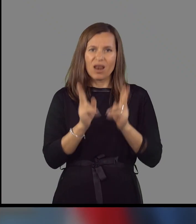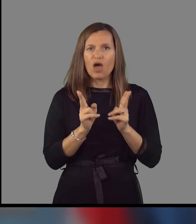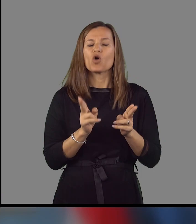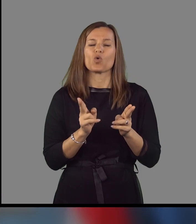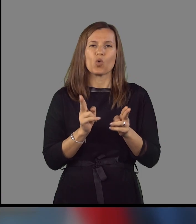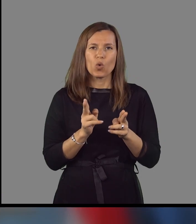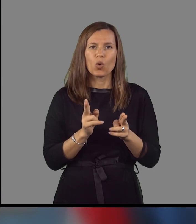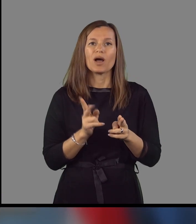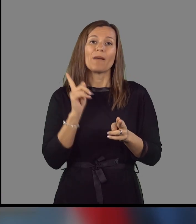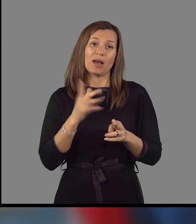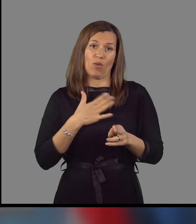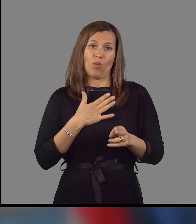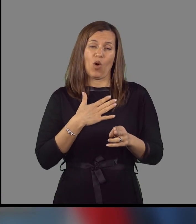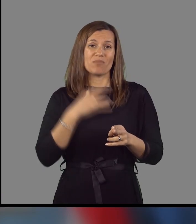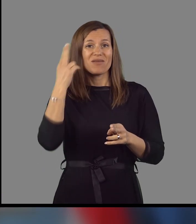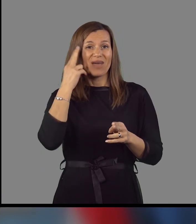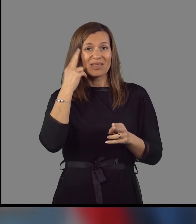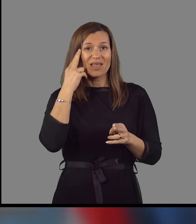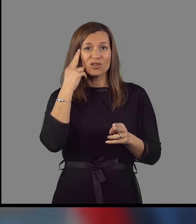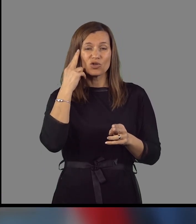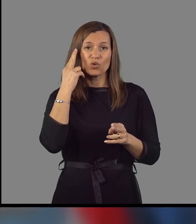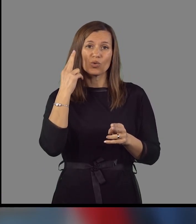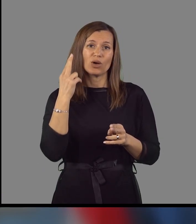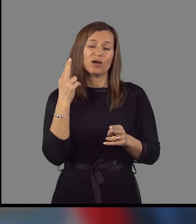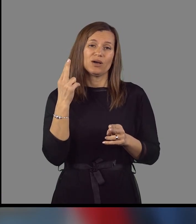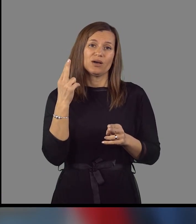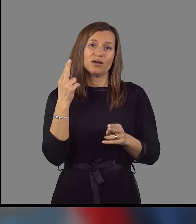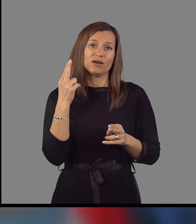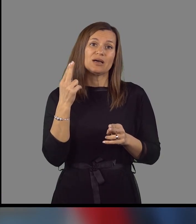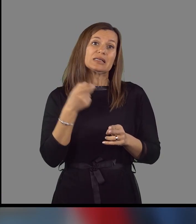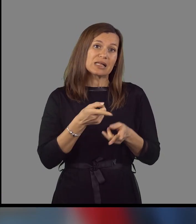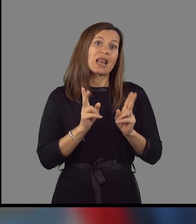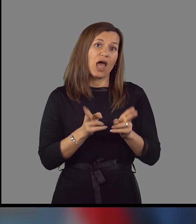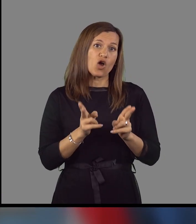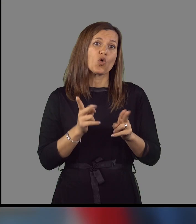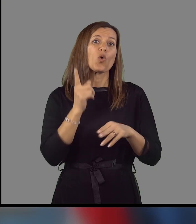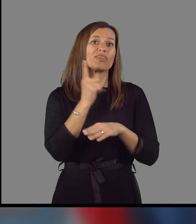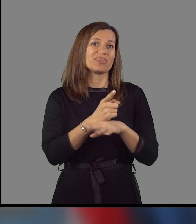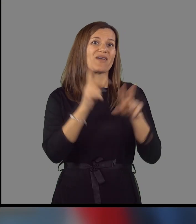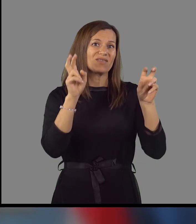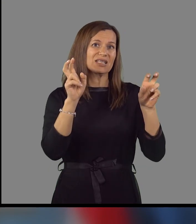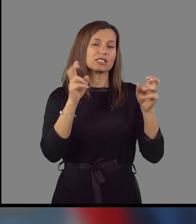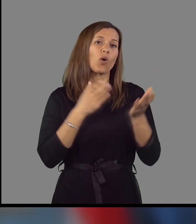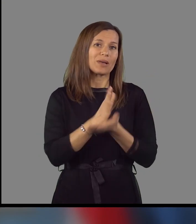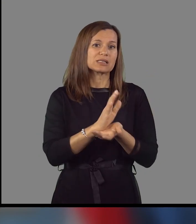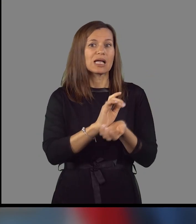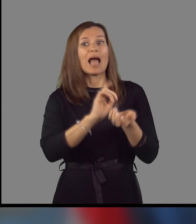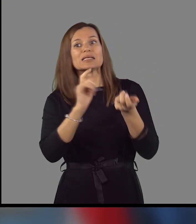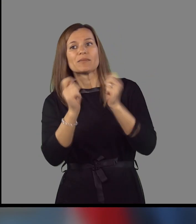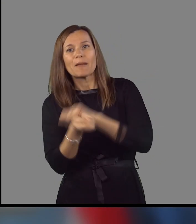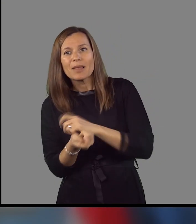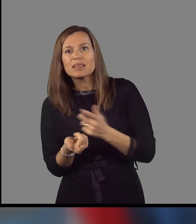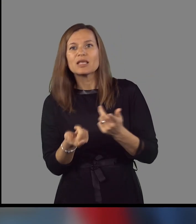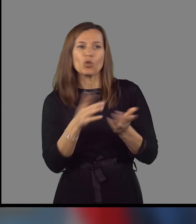Po mojem vedenju, kar bo tudi verjetno pojasnjeno še kasneje s kakšnim drugim vprašanjem, se lahko definicija vmes